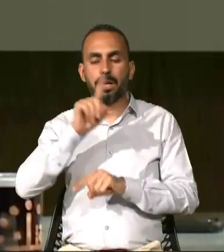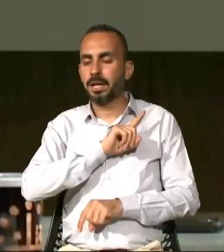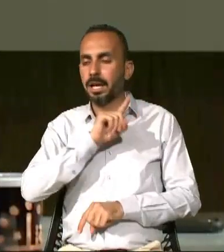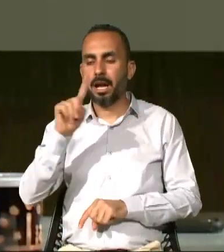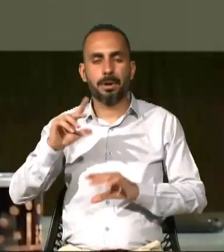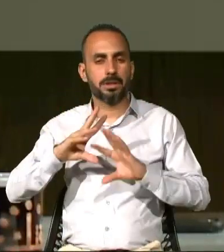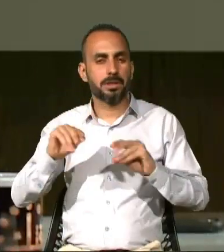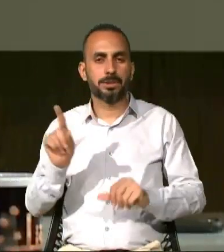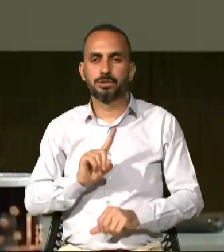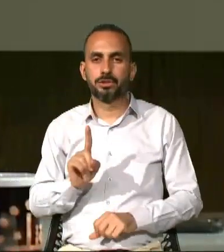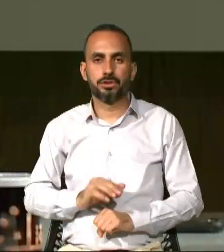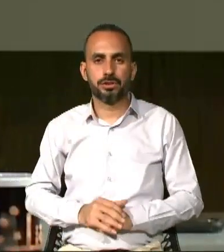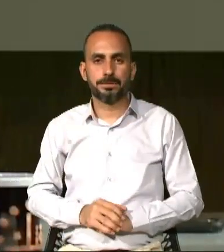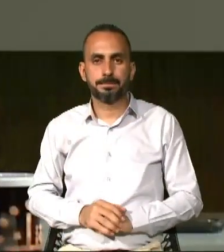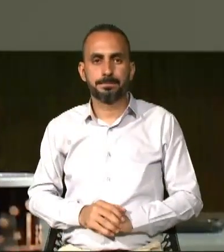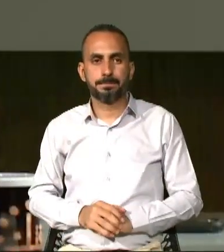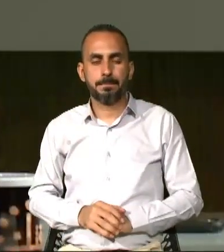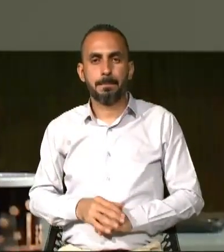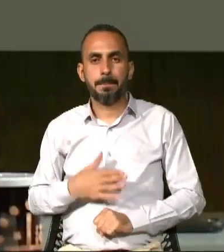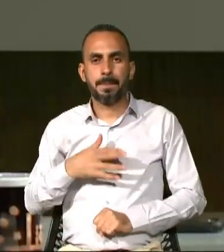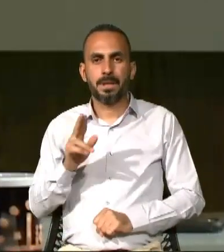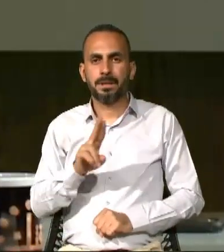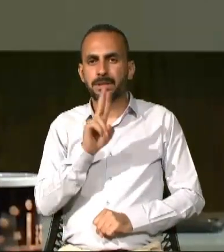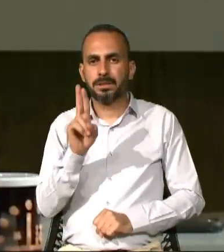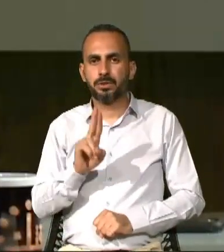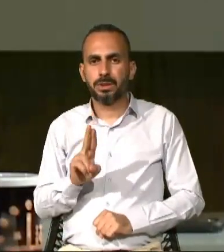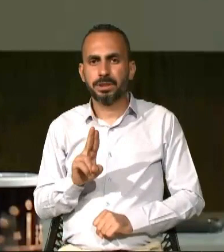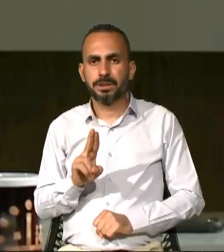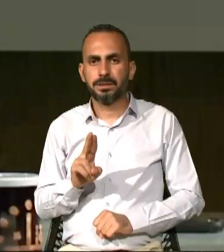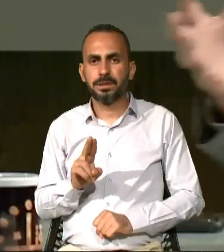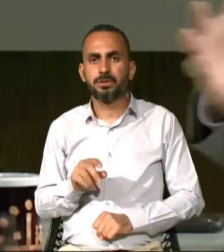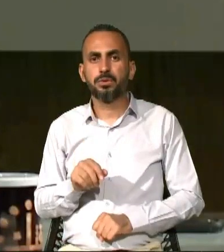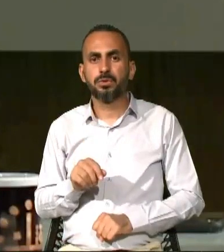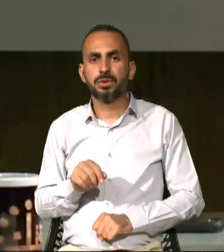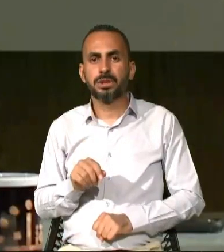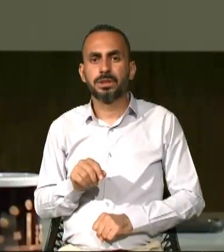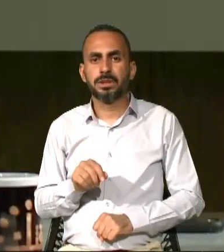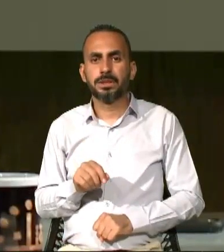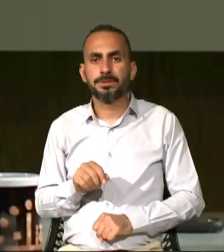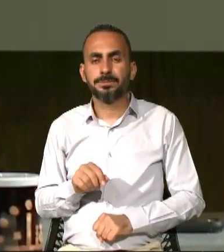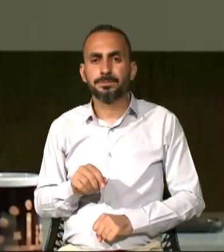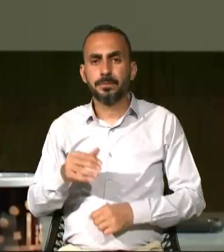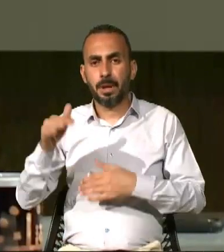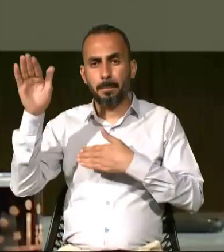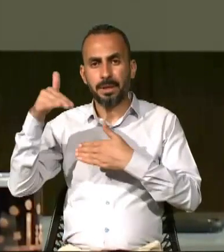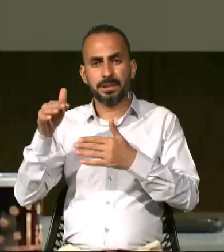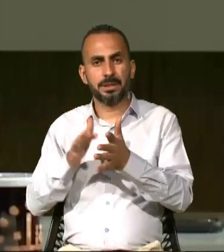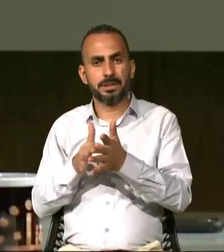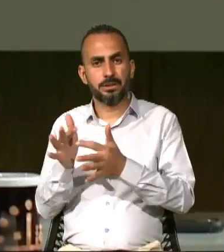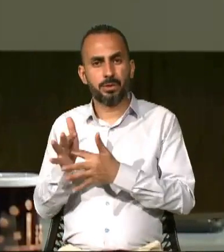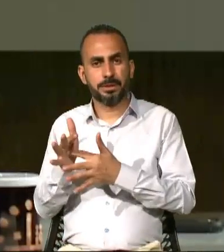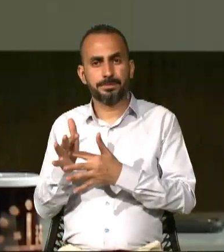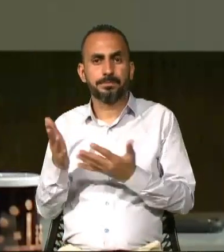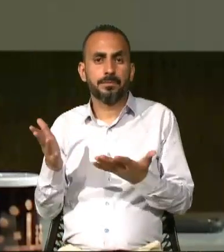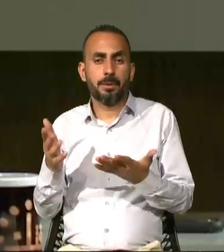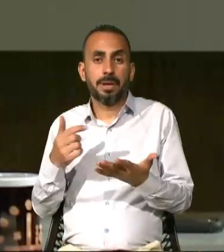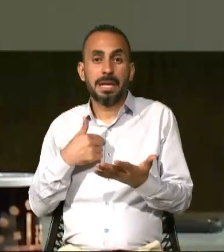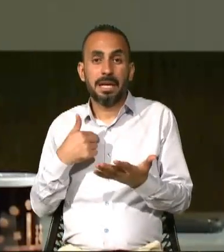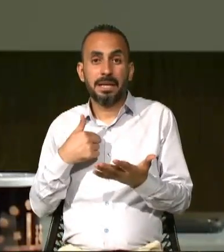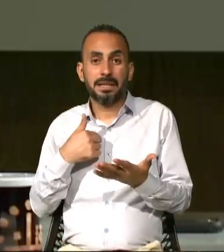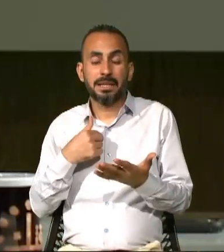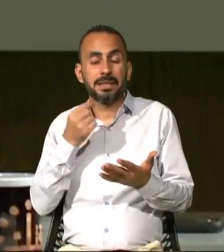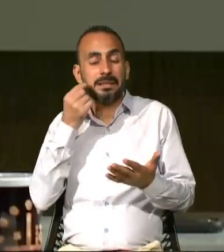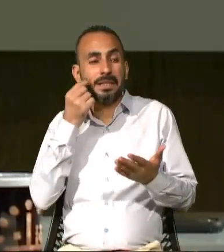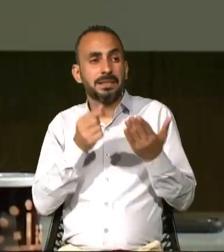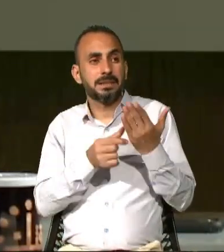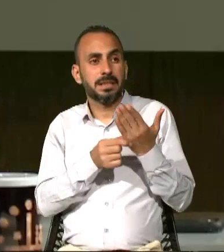هو برضه حتى المجيء المسيح اللي بنتكلم عنه النهارده هي تبع الحكايه. انا كانسان دايما بتطلع